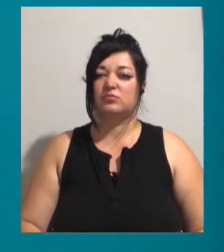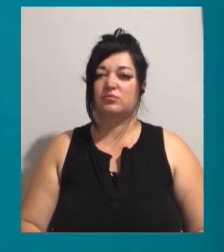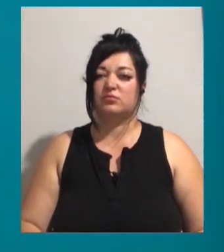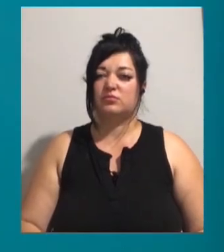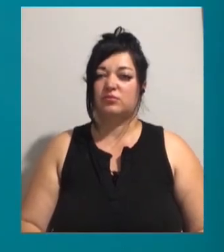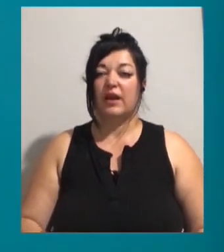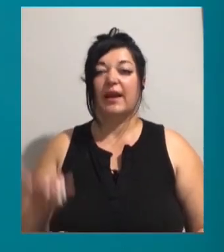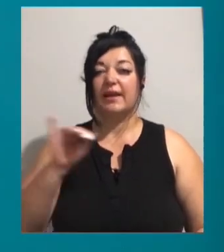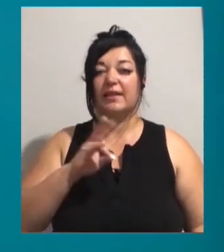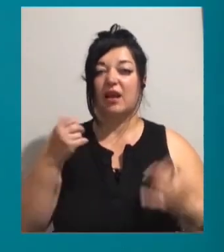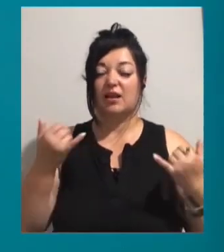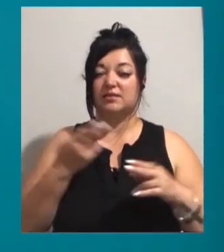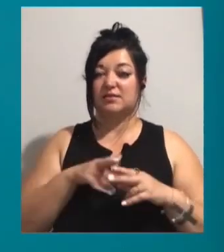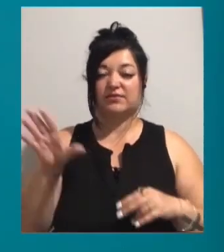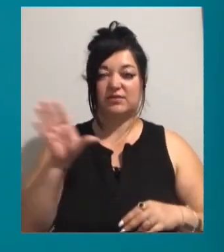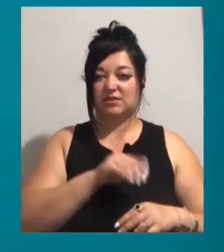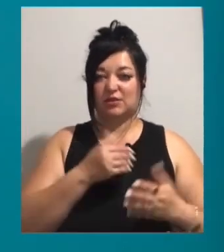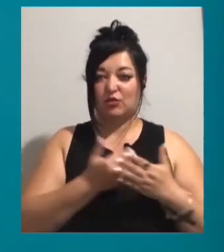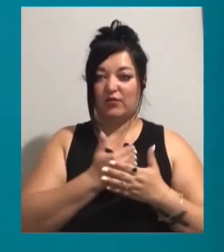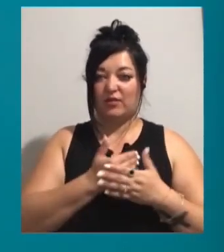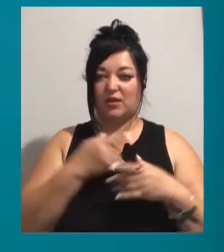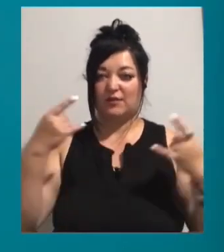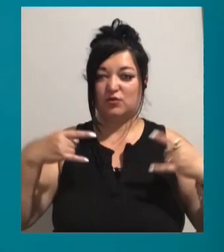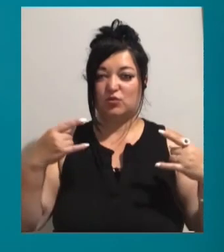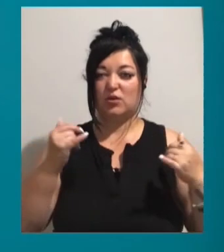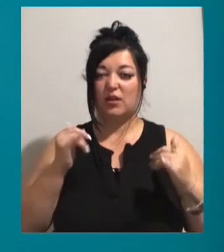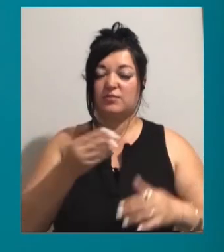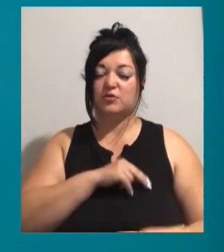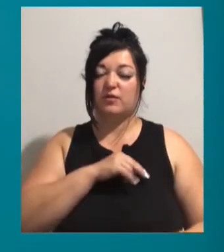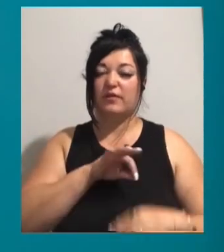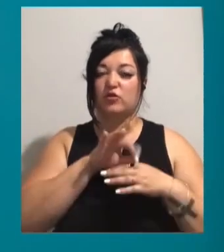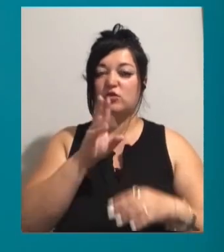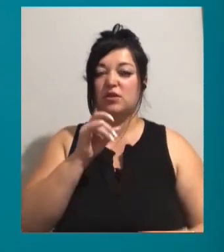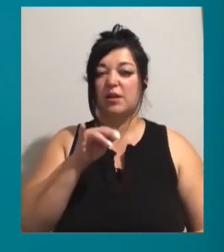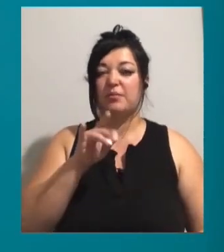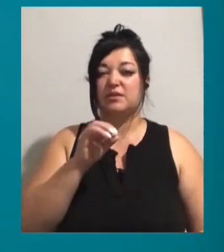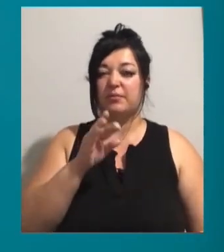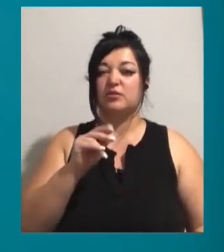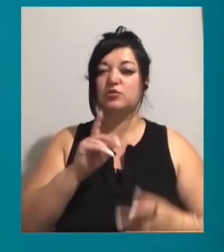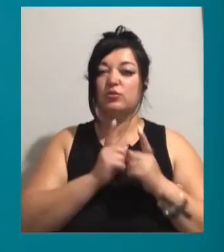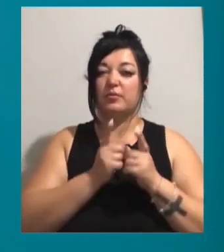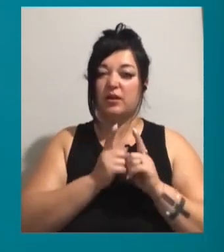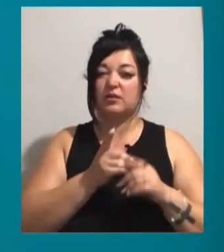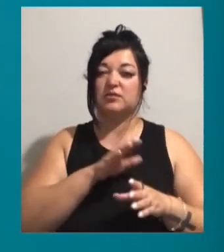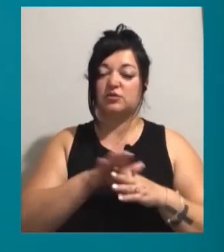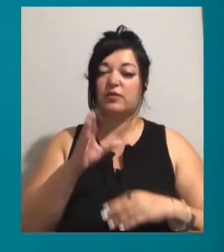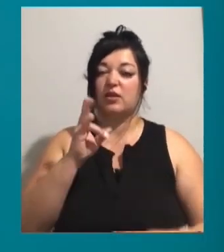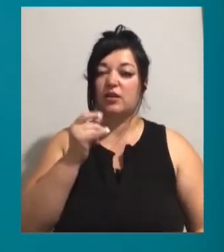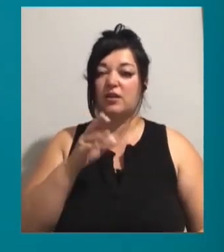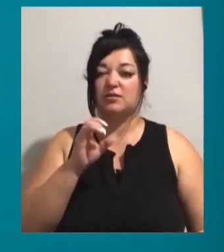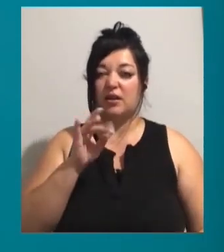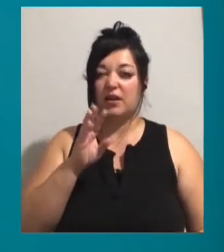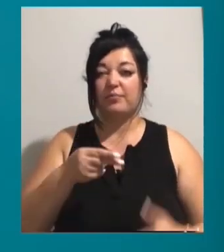І наразі це всі новини. В студії для вас працювала ведуча Ксенія Процепова. Сродопереклад здійснювала Наталія Сергєєва.